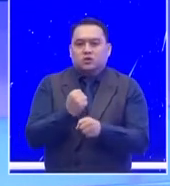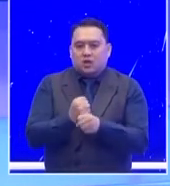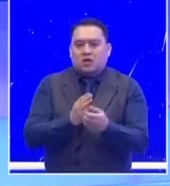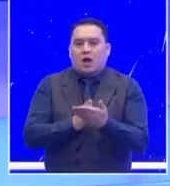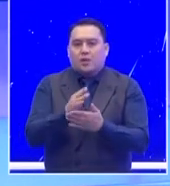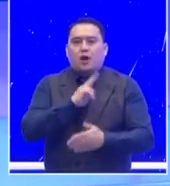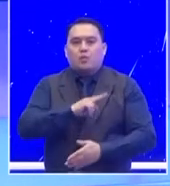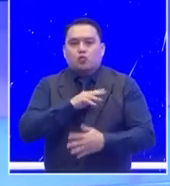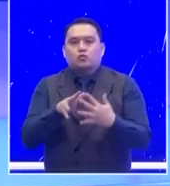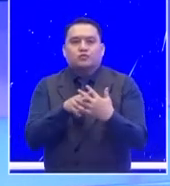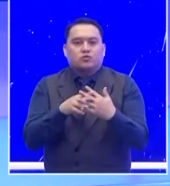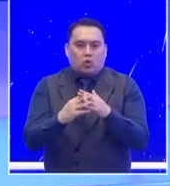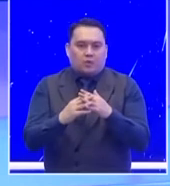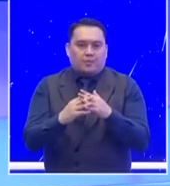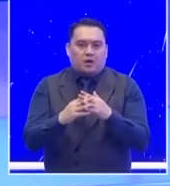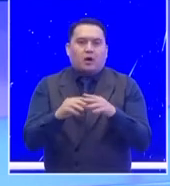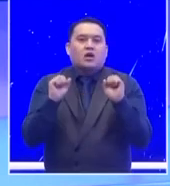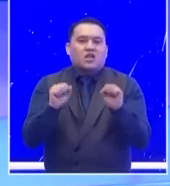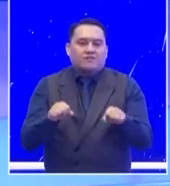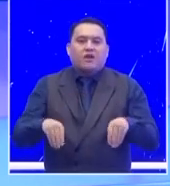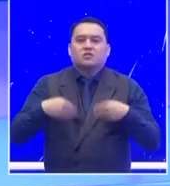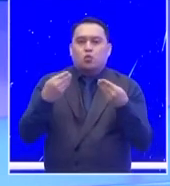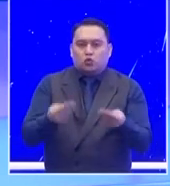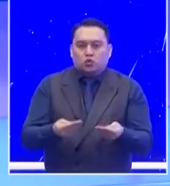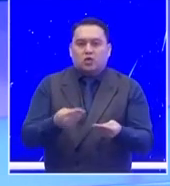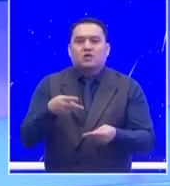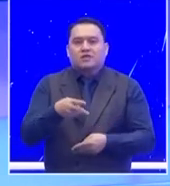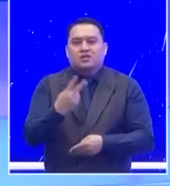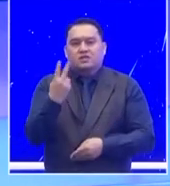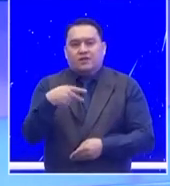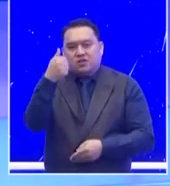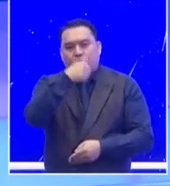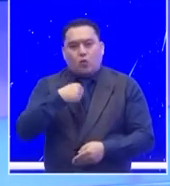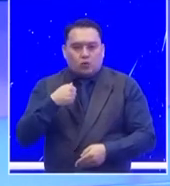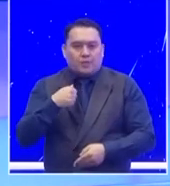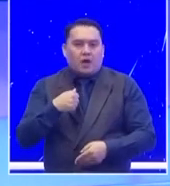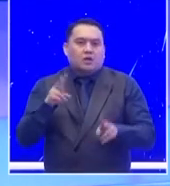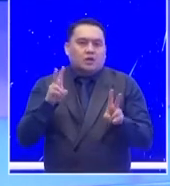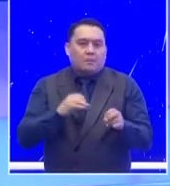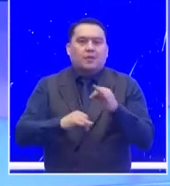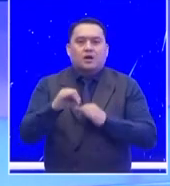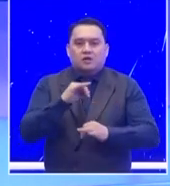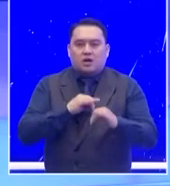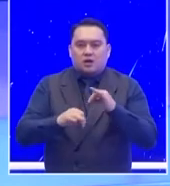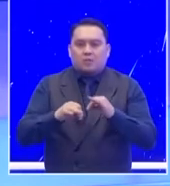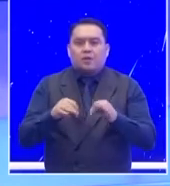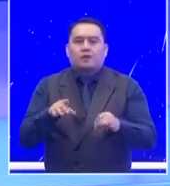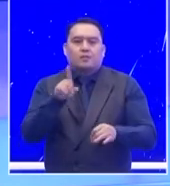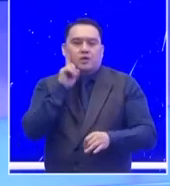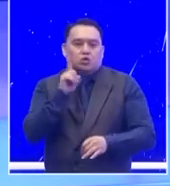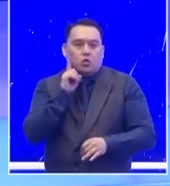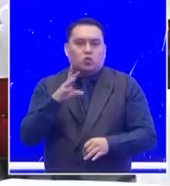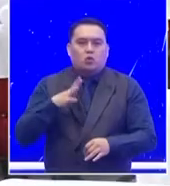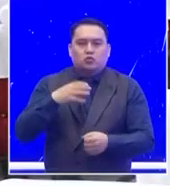направление на работу в сельскую местность? Какие возможности дает бизнес-карта 2020? Эти темы стали предметом разговора между